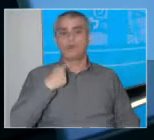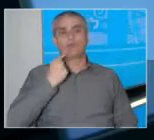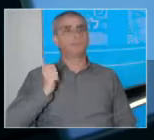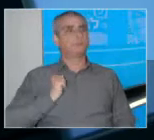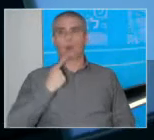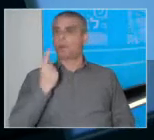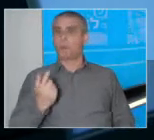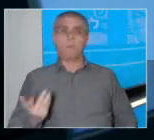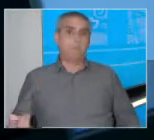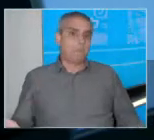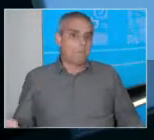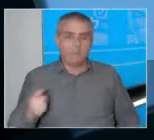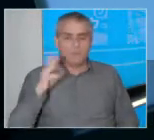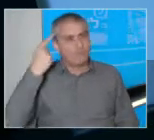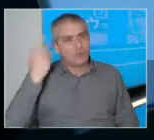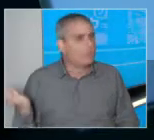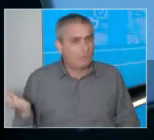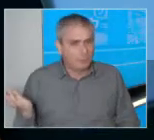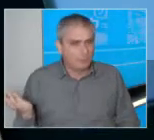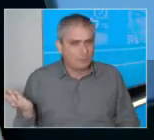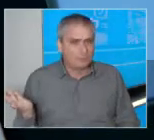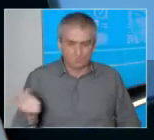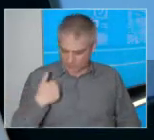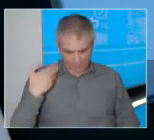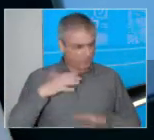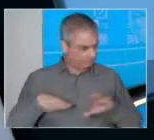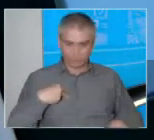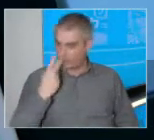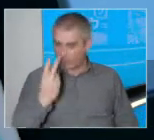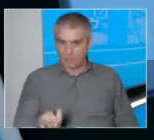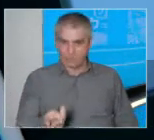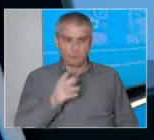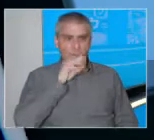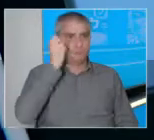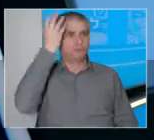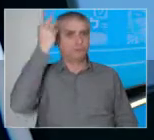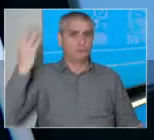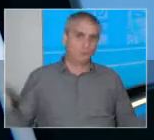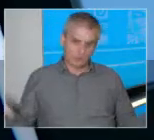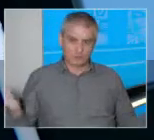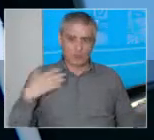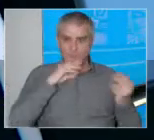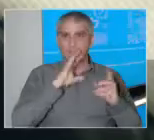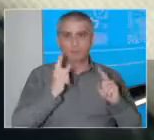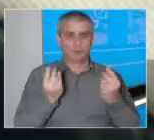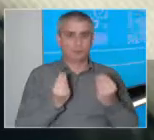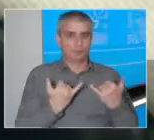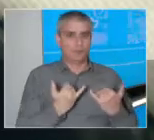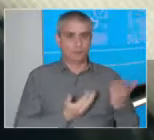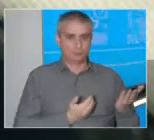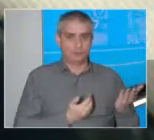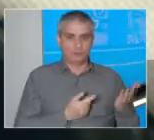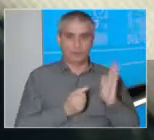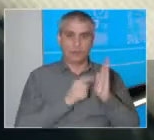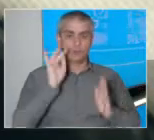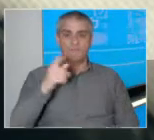אמר. דובר צהל, מאיפה הוא יודע? אני הייתי בשטח וראיתי שהוא מדבר שטויות, כן? אני מתייחס גם למשהו שעכשיו